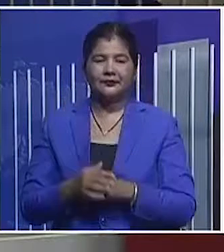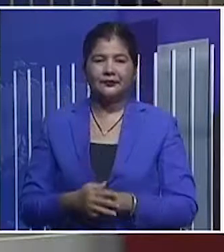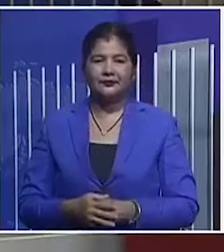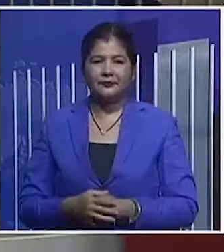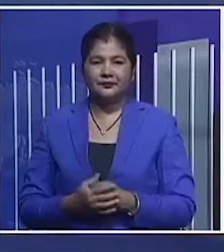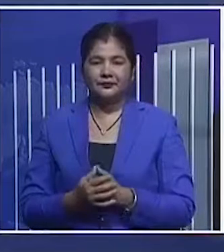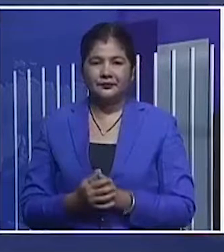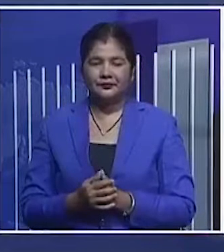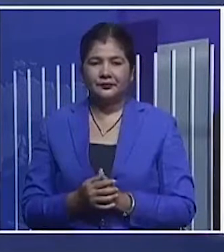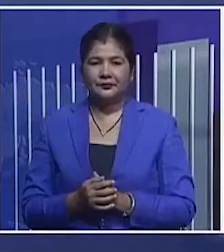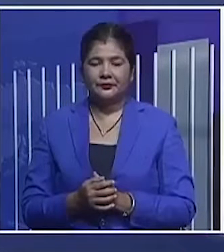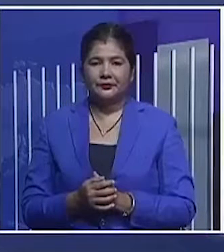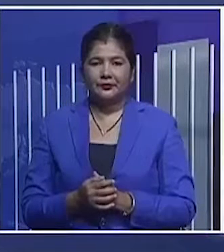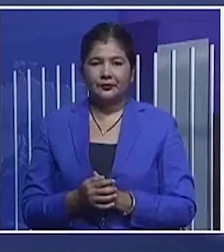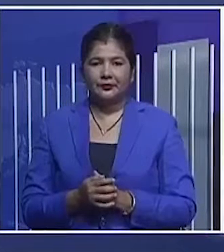दीपा थापा।